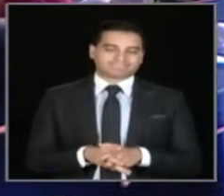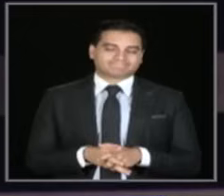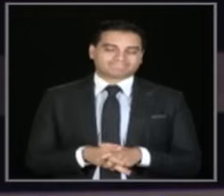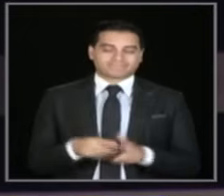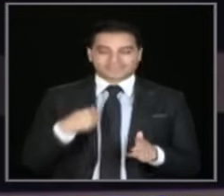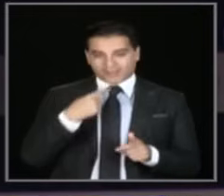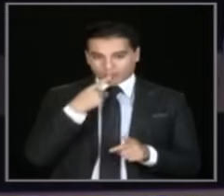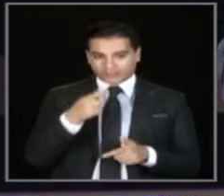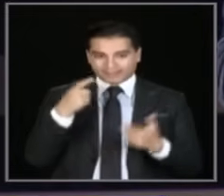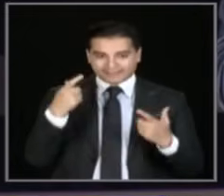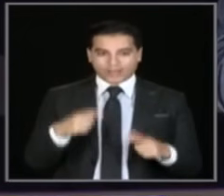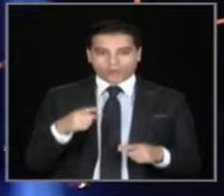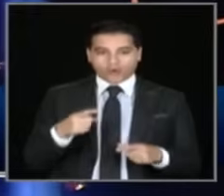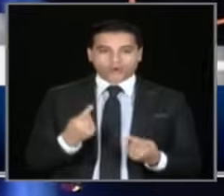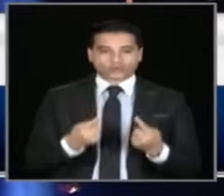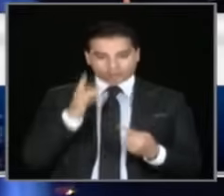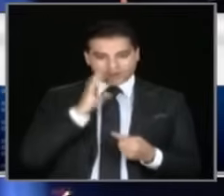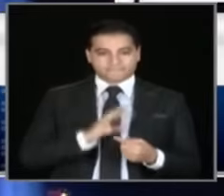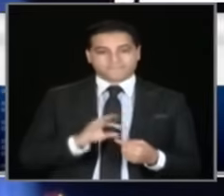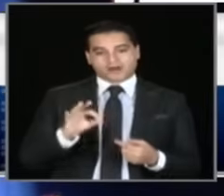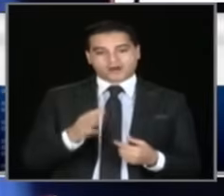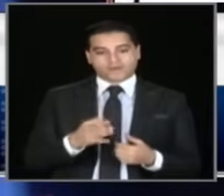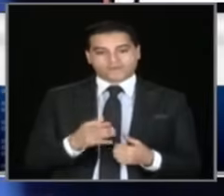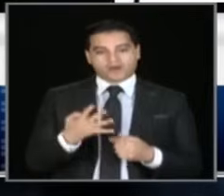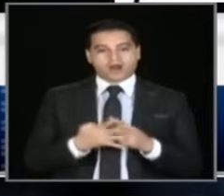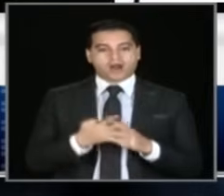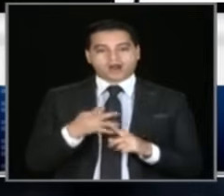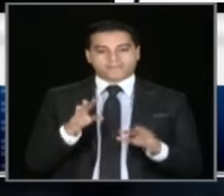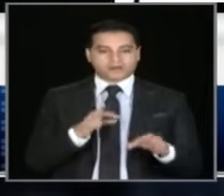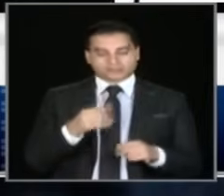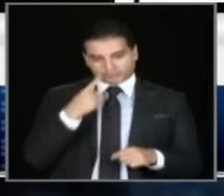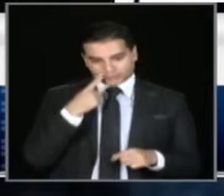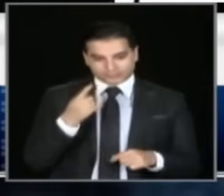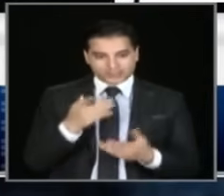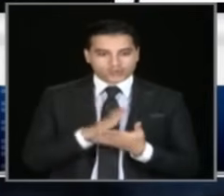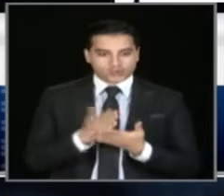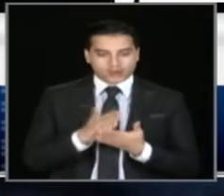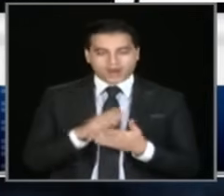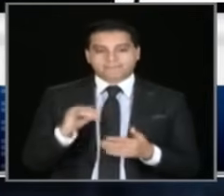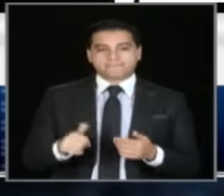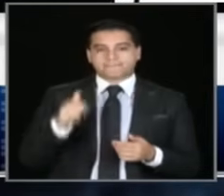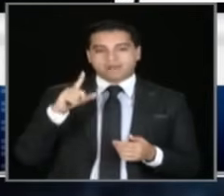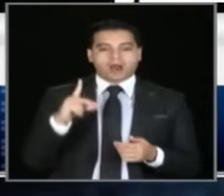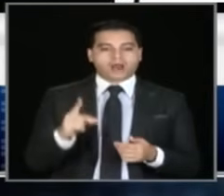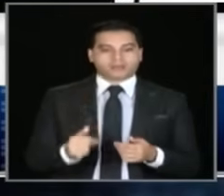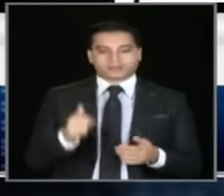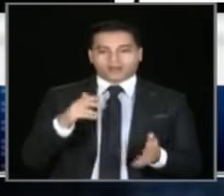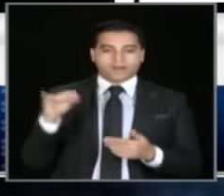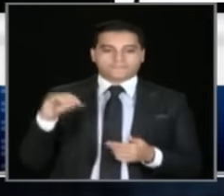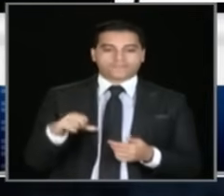قلت لكم دولة جزرية. 4 اختيارات قصادنا على الشاشة. اليونان،